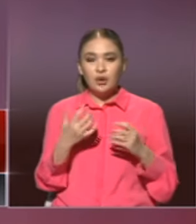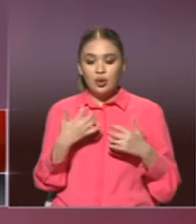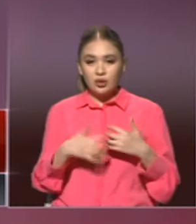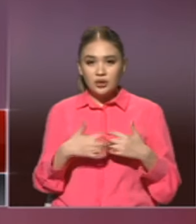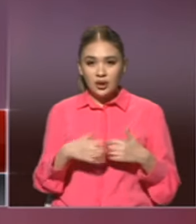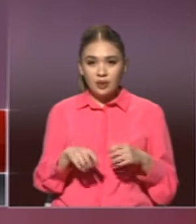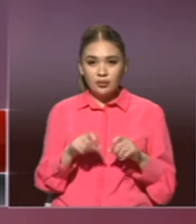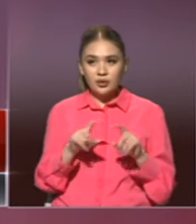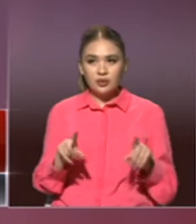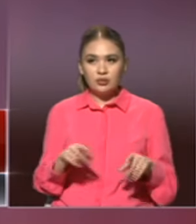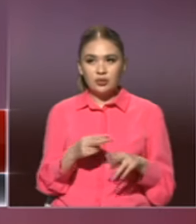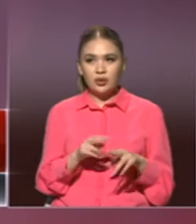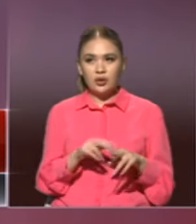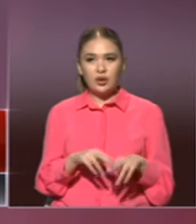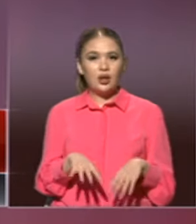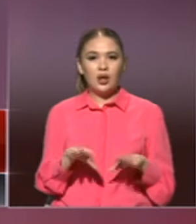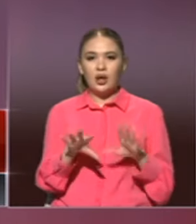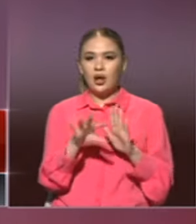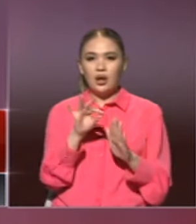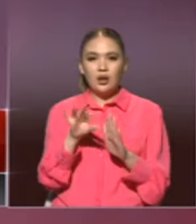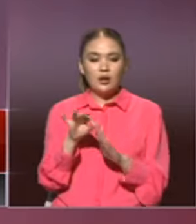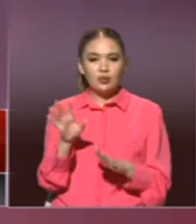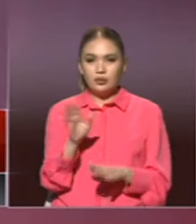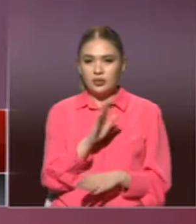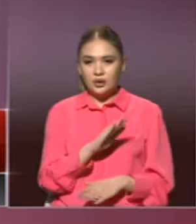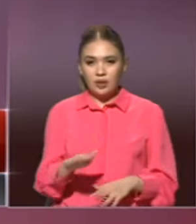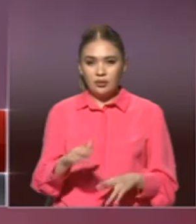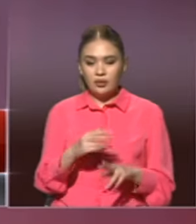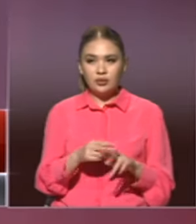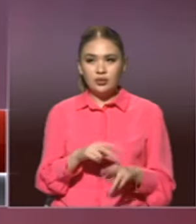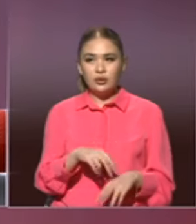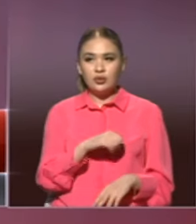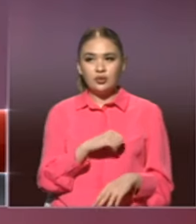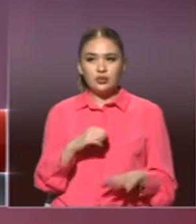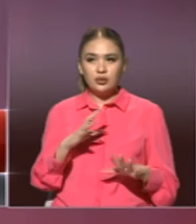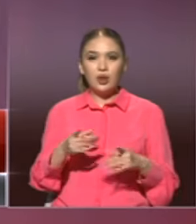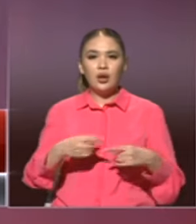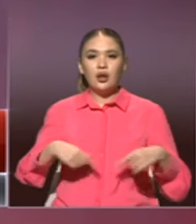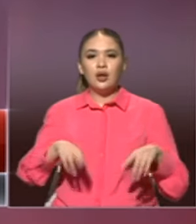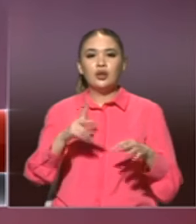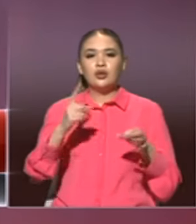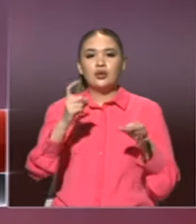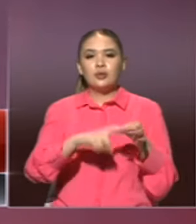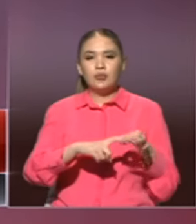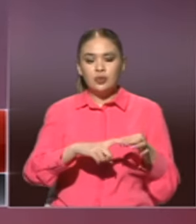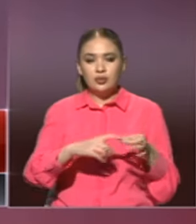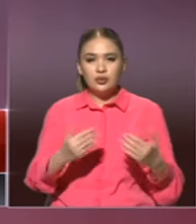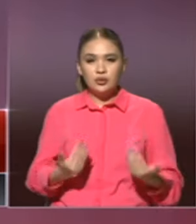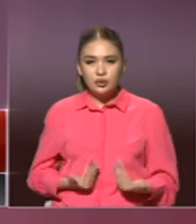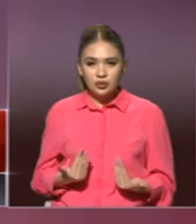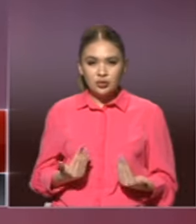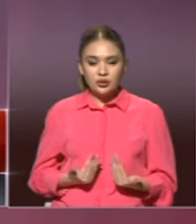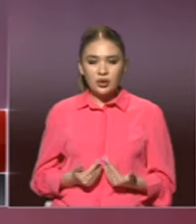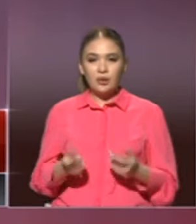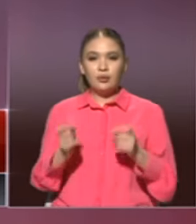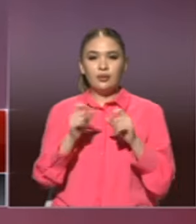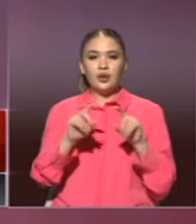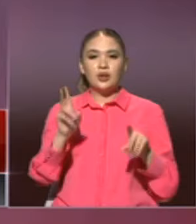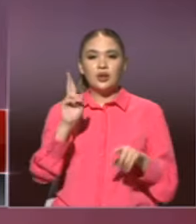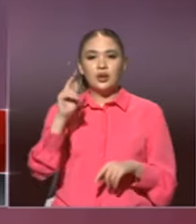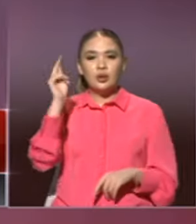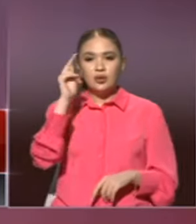мектептерде біз олай тестпен қабылдамаймыз. Біз жаңа өзіміздің мөлтек ауданымызға кім жатады, кім біздің мектебімізде оқығысы